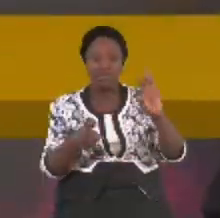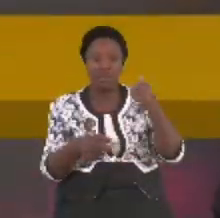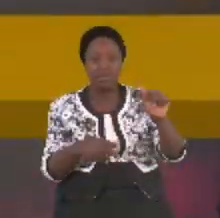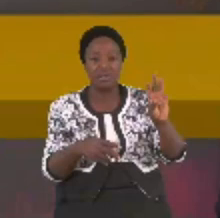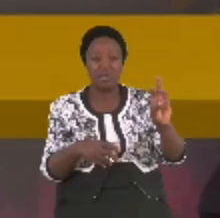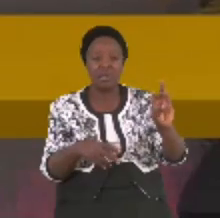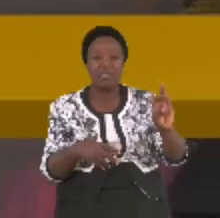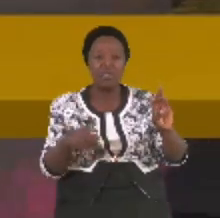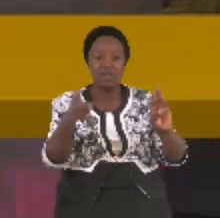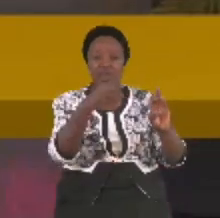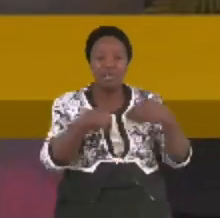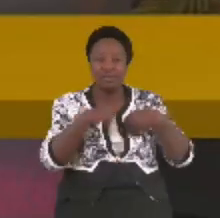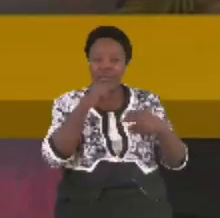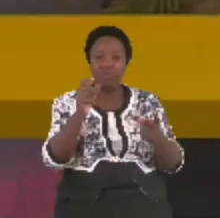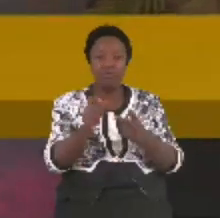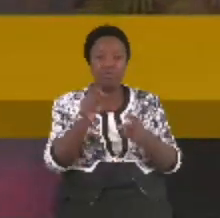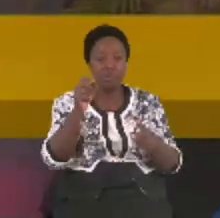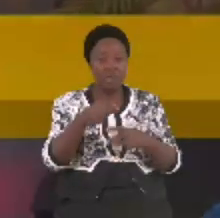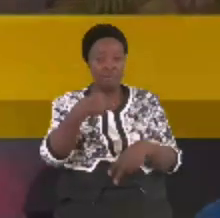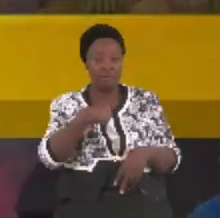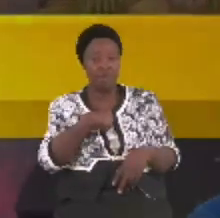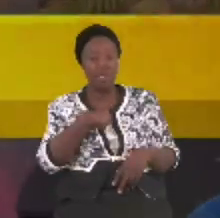Verset 16.